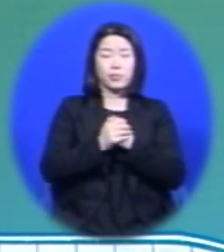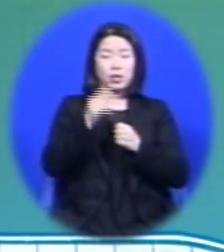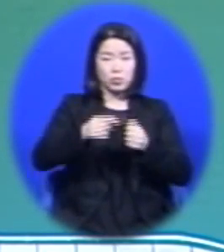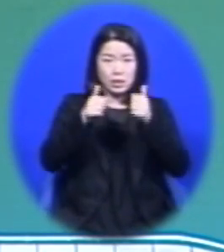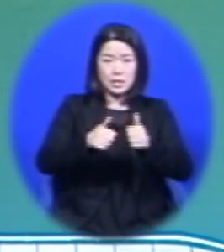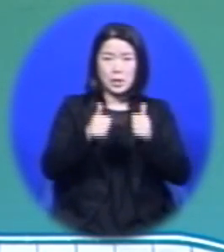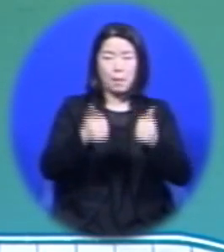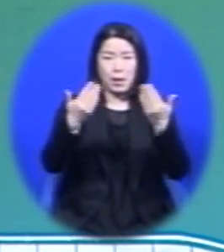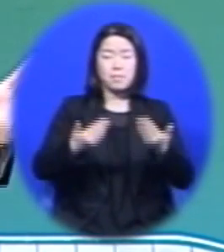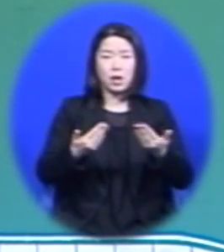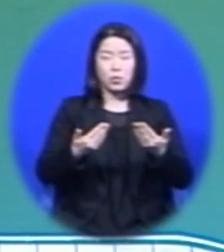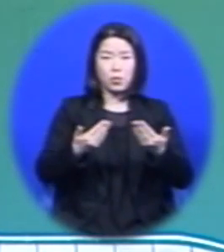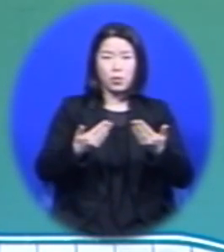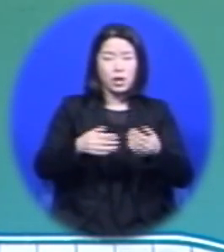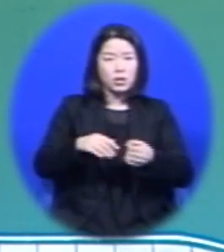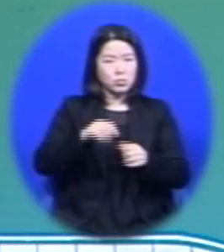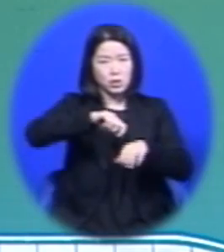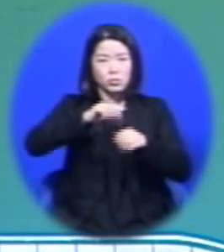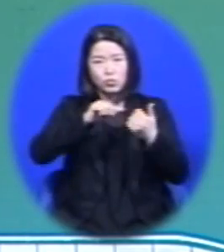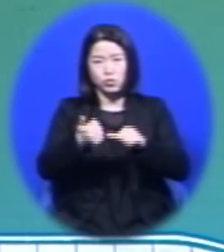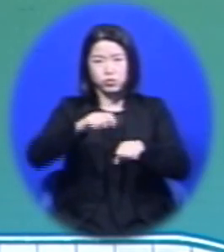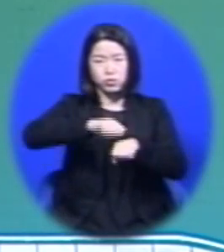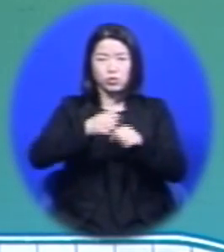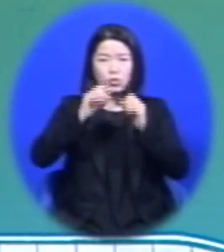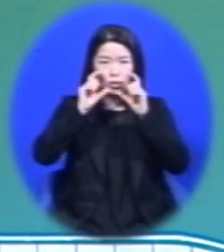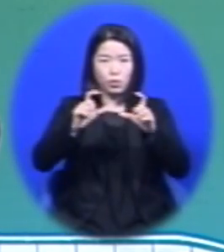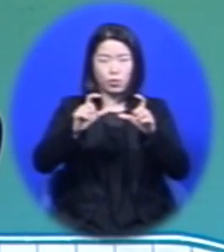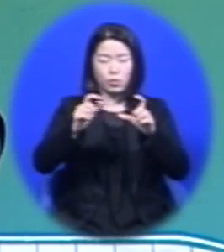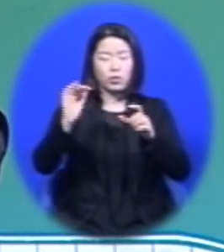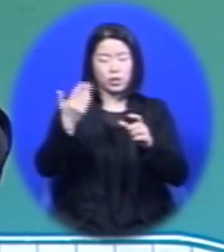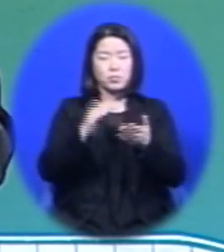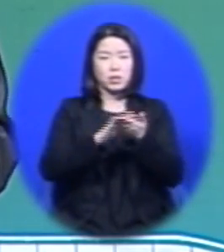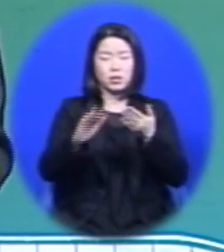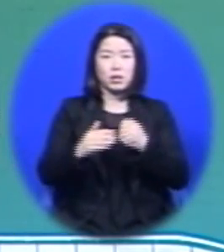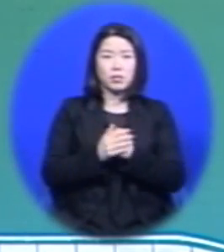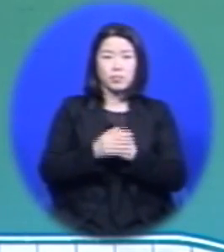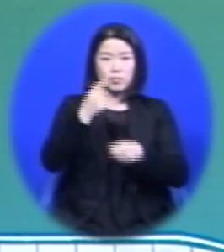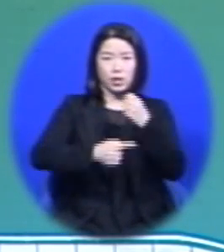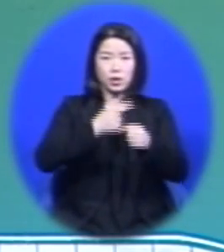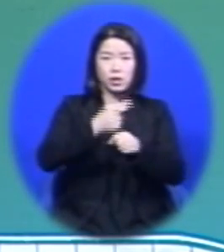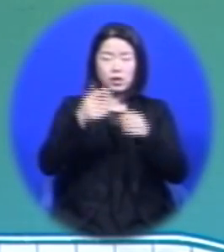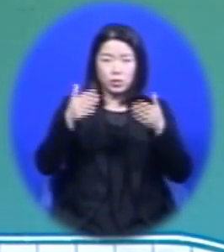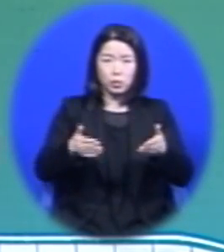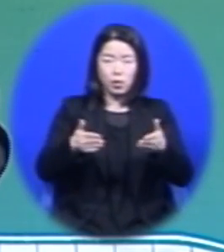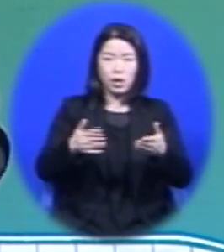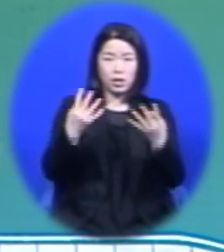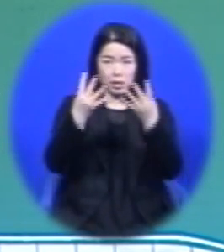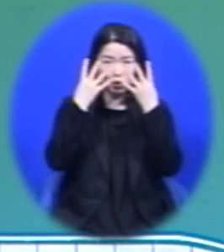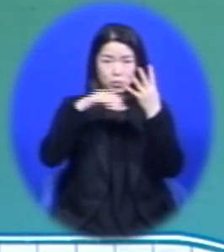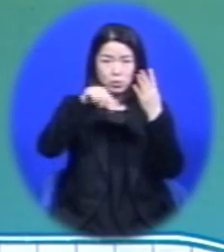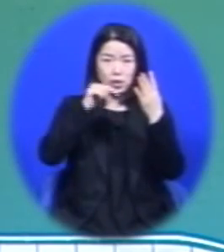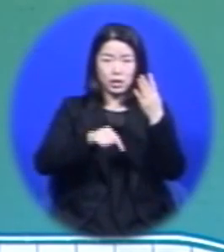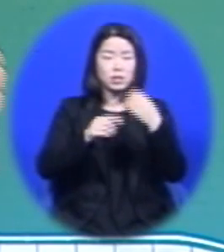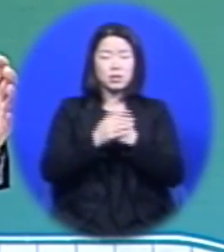재판을 받고 사형 언도를 받게 됩니다. 사형수가 된 거죠. 1년 동안 교도소에서